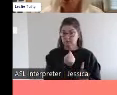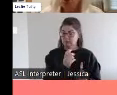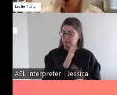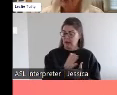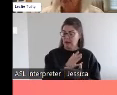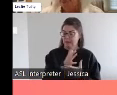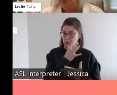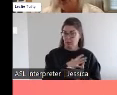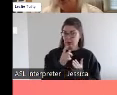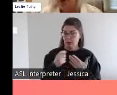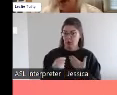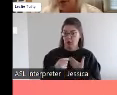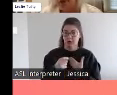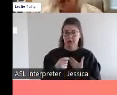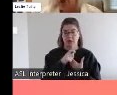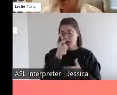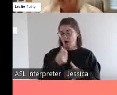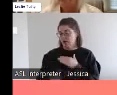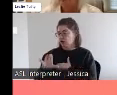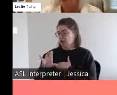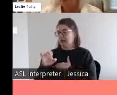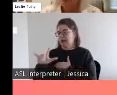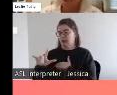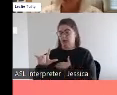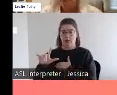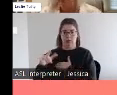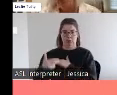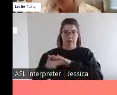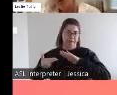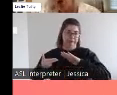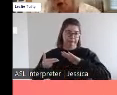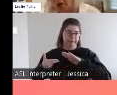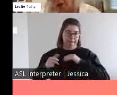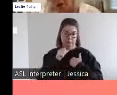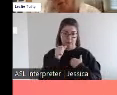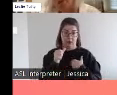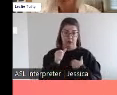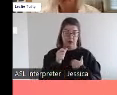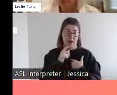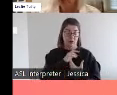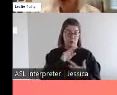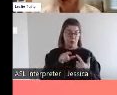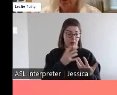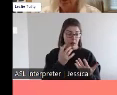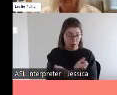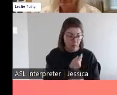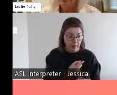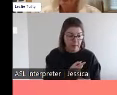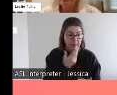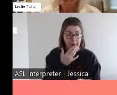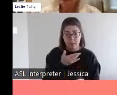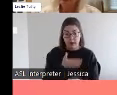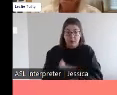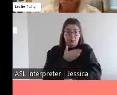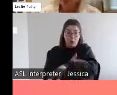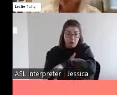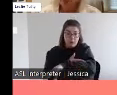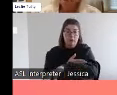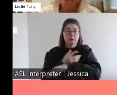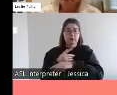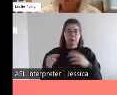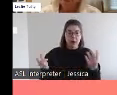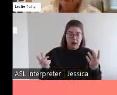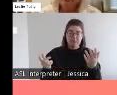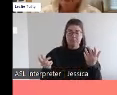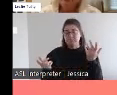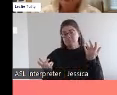que les scores moyens des femmes ne se situaient pas dans les fourchettes cliniques. Peut-être qu'au moment où on a conversé avec